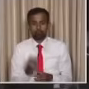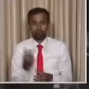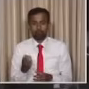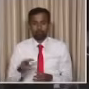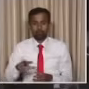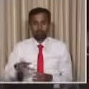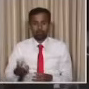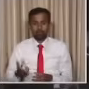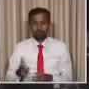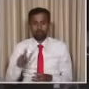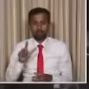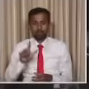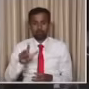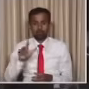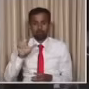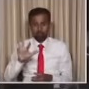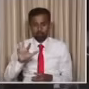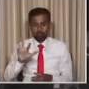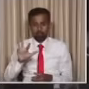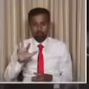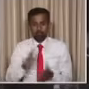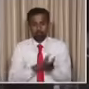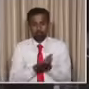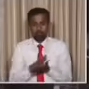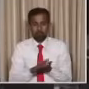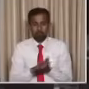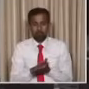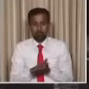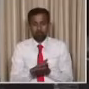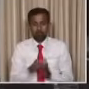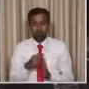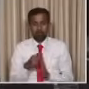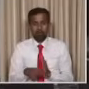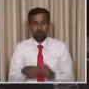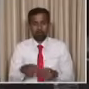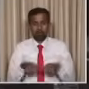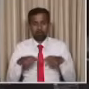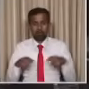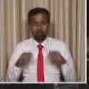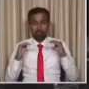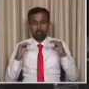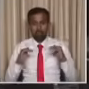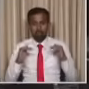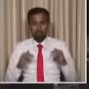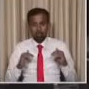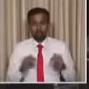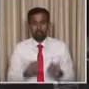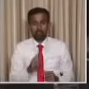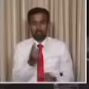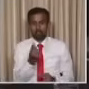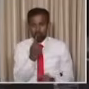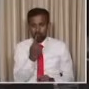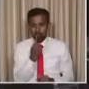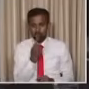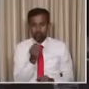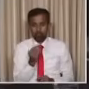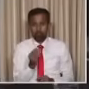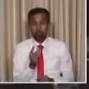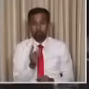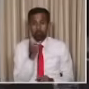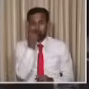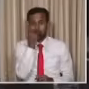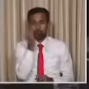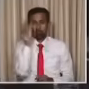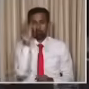सत्स्य हेत्तनमयकल्लती त्रहरी पहदिलिव रटे वेदम पालने करन्न कीनो वेदम अडुकरन्न कीनो नमुत रटे मुल्पुट्टुव